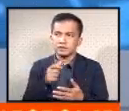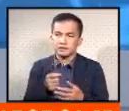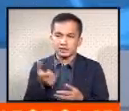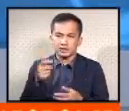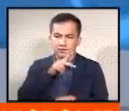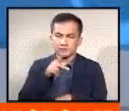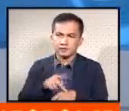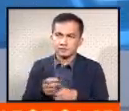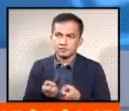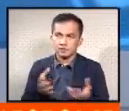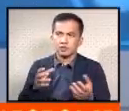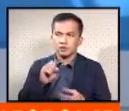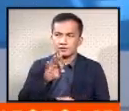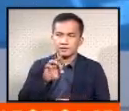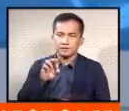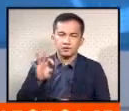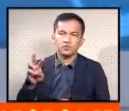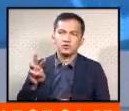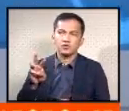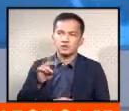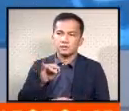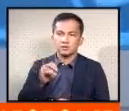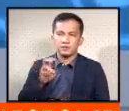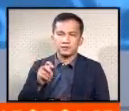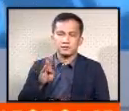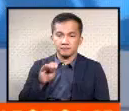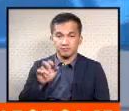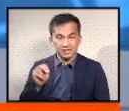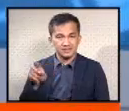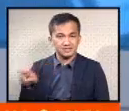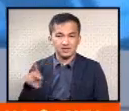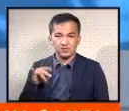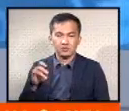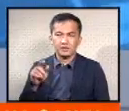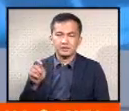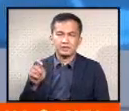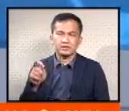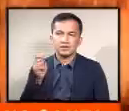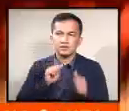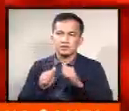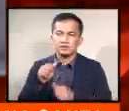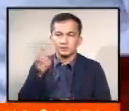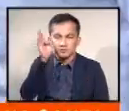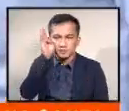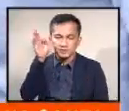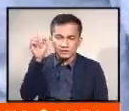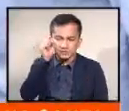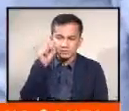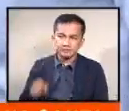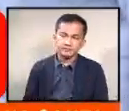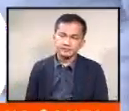ang ipinatupad na OFW deployment ban sa Kuwait. Maaksyon, si Bim Santos.